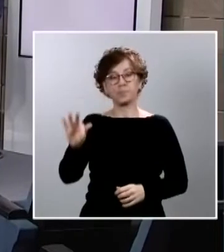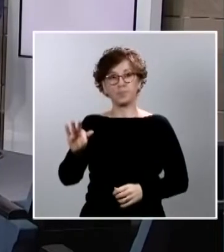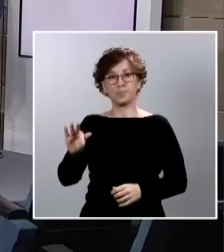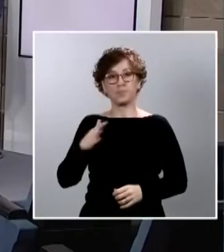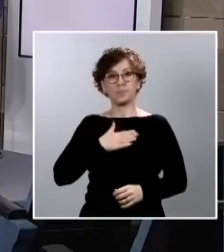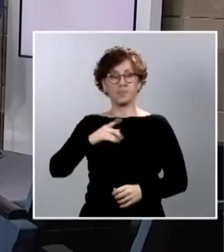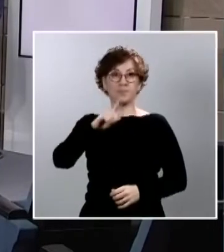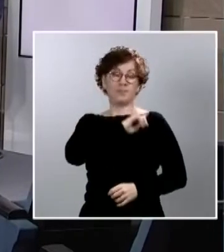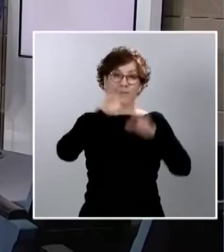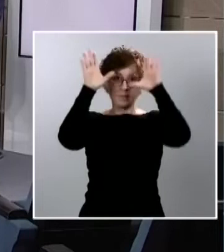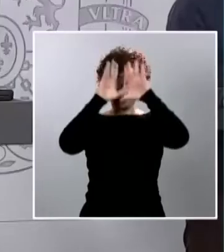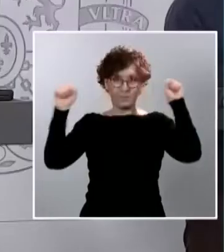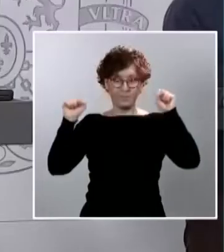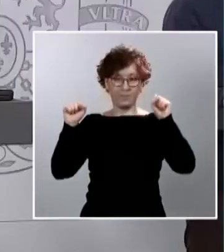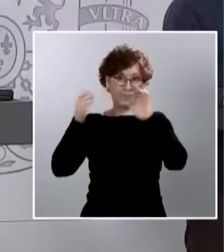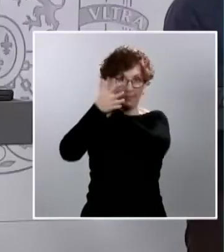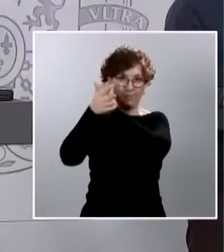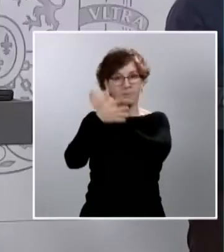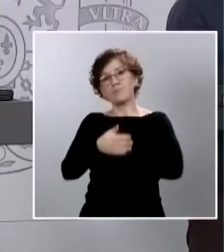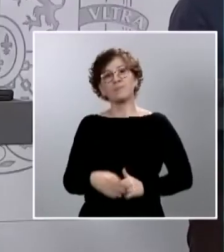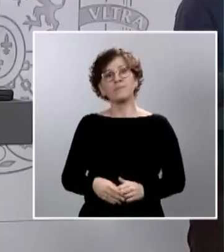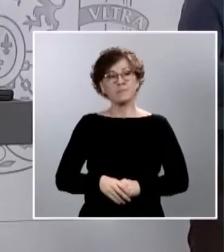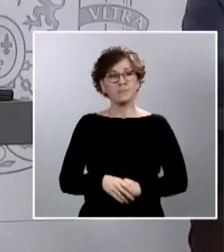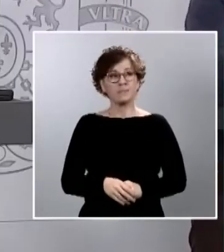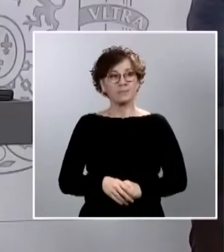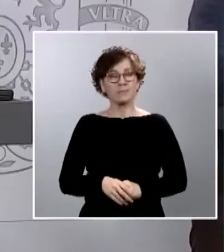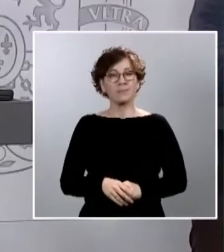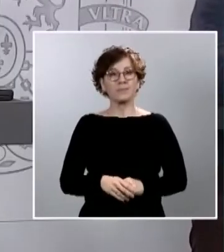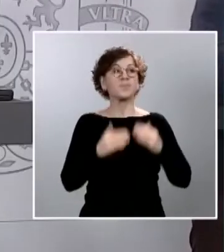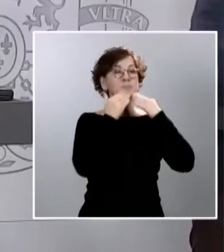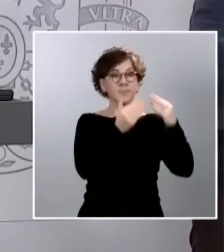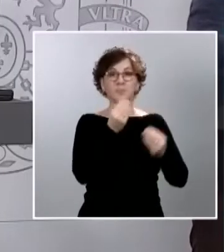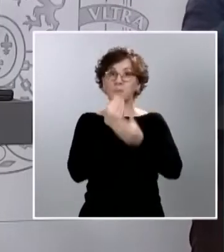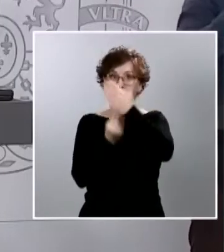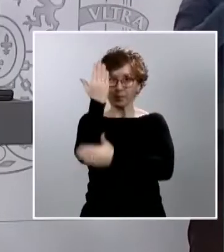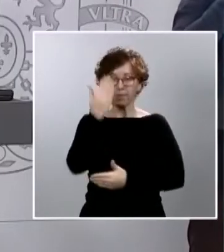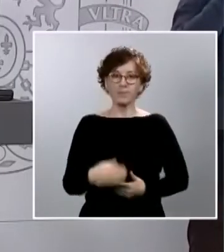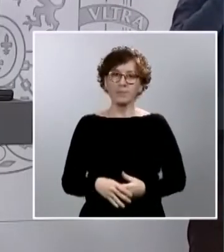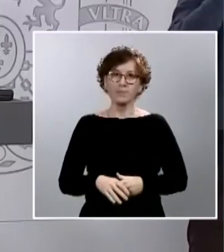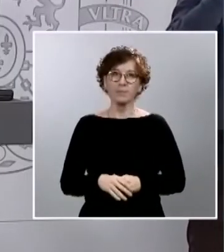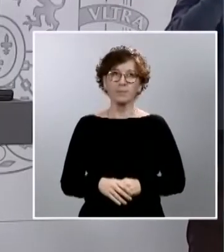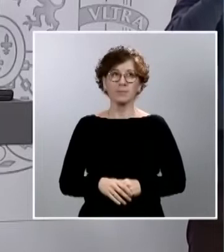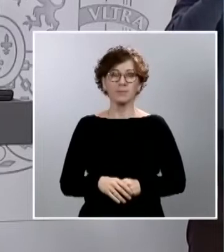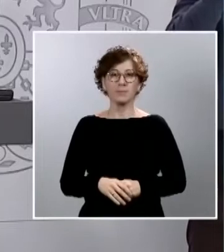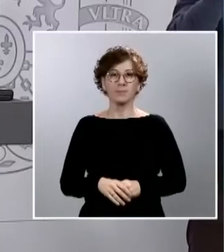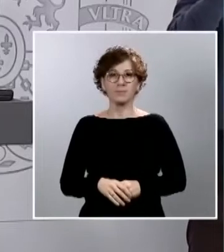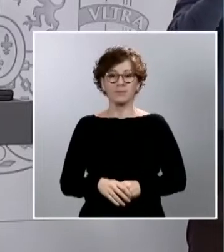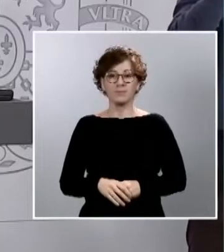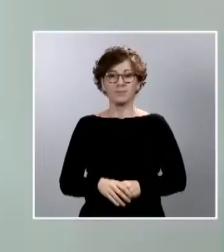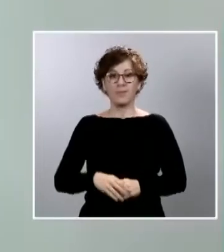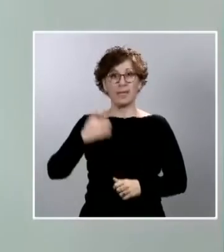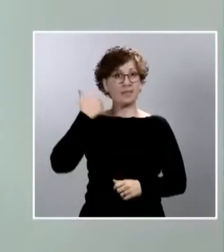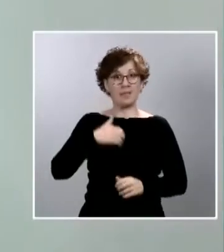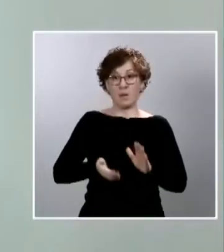Zehaz geratu, ba, ez dakit, baina nik ez dut ulertzen zertarako atara behar daren bai Guardia Zibila,